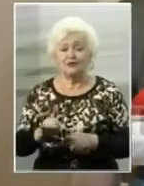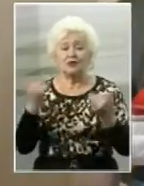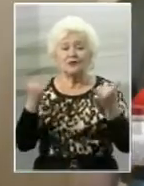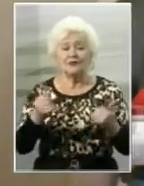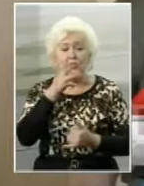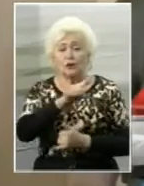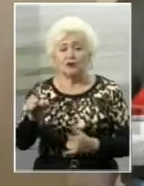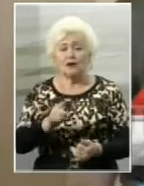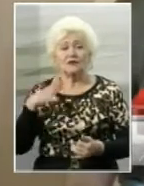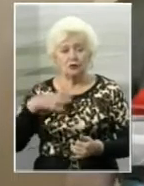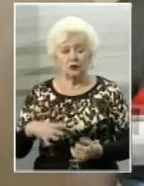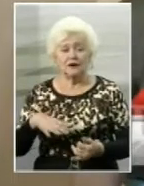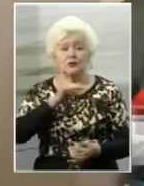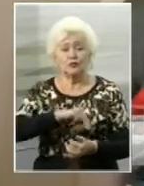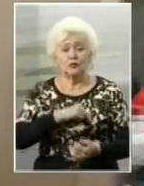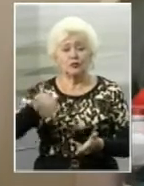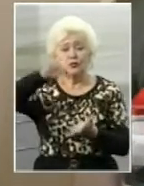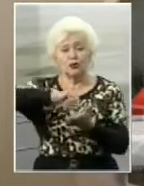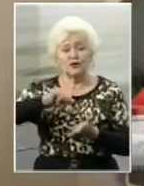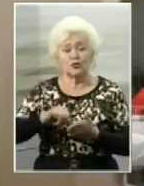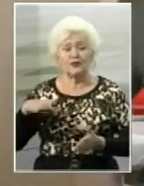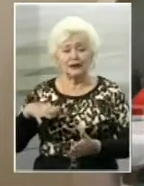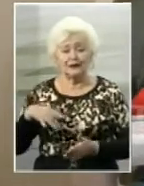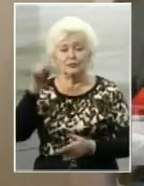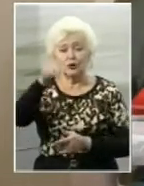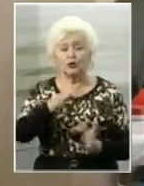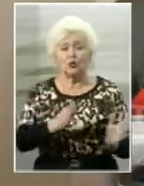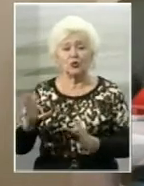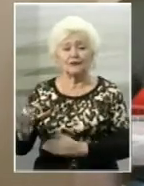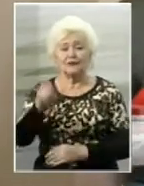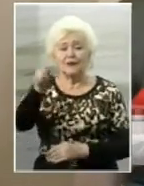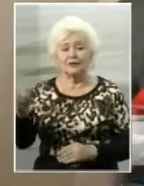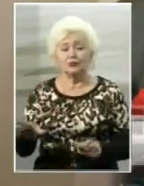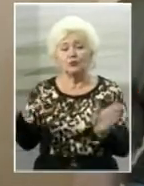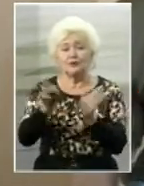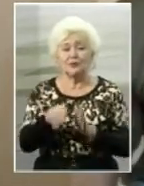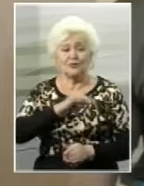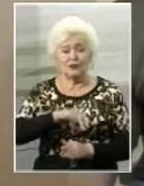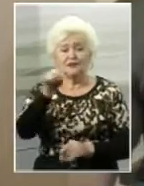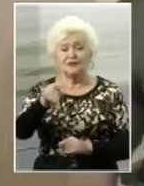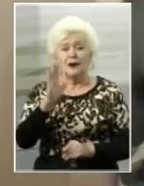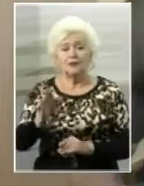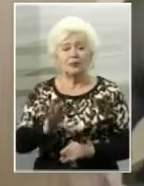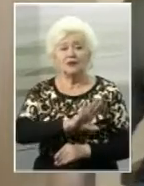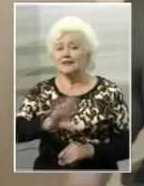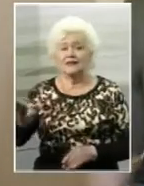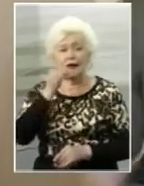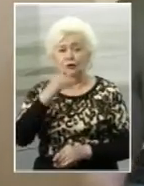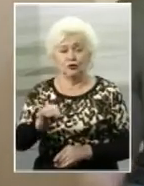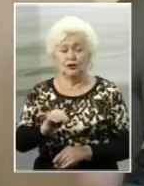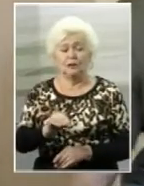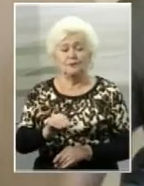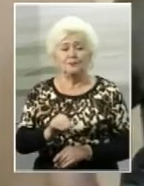мені довелося працювати дільничним інспектором, і той контингент людей, з яким вони співпрацюють, а це, будемо казати, не кращі, ну, з якими